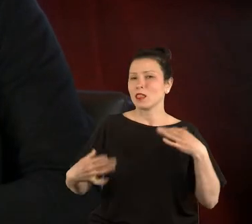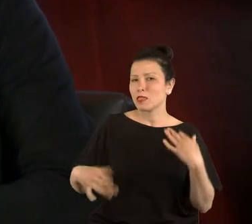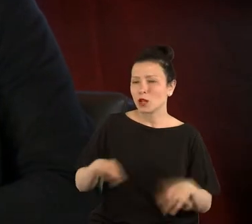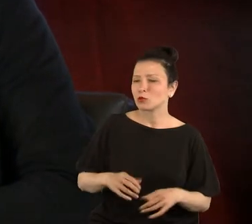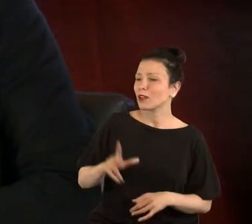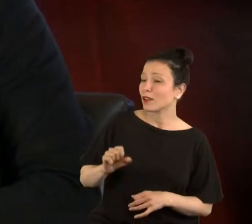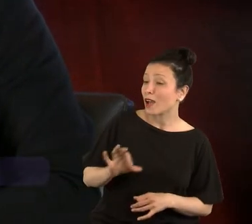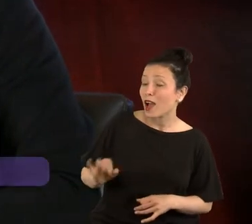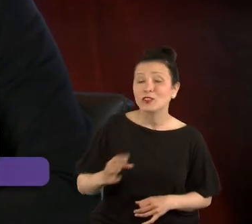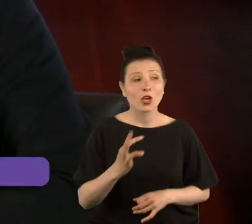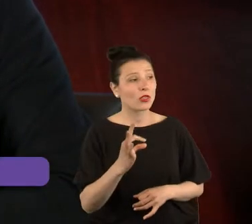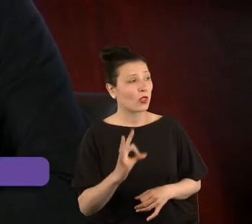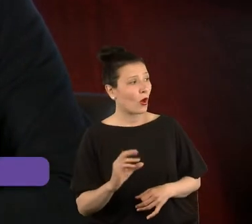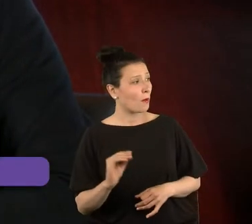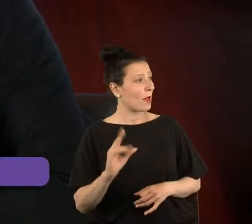i Tomku,